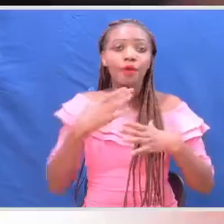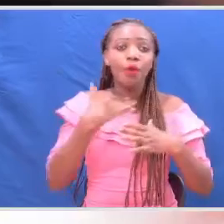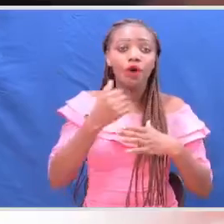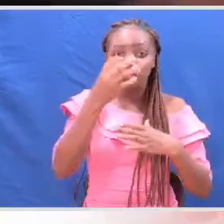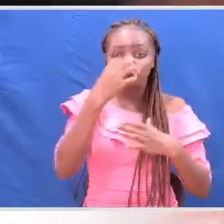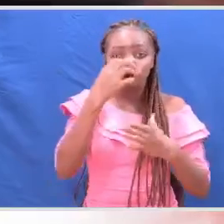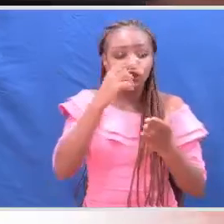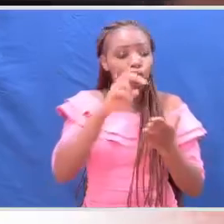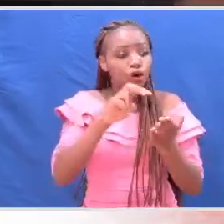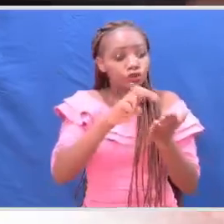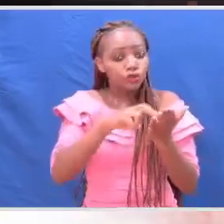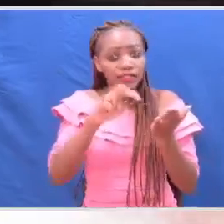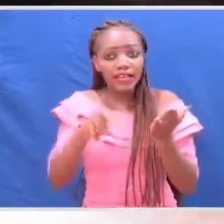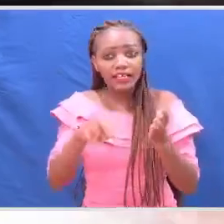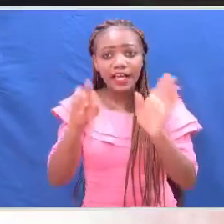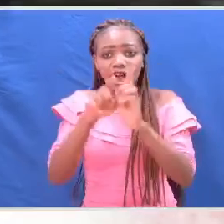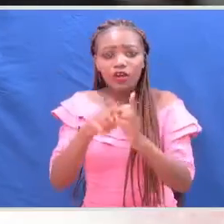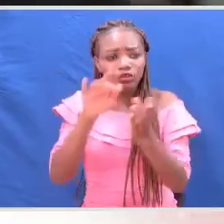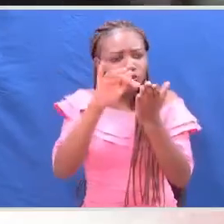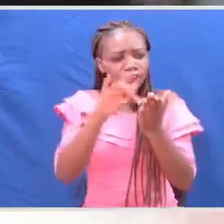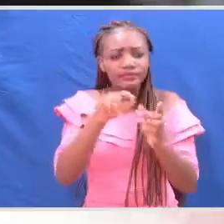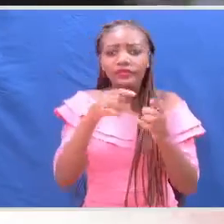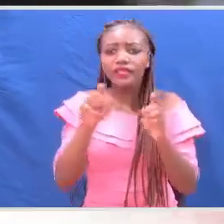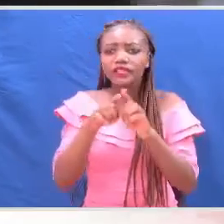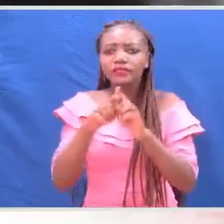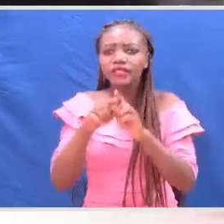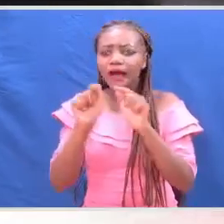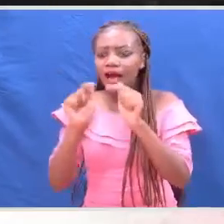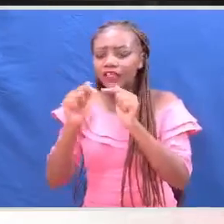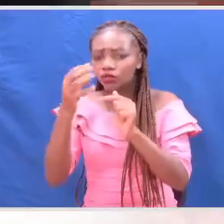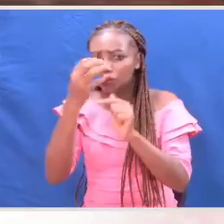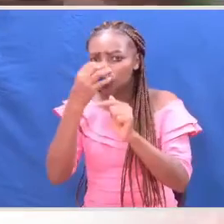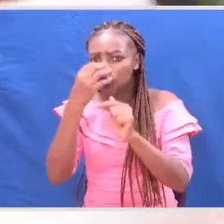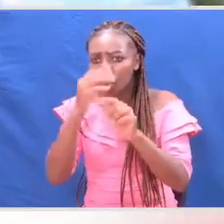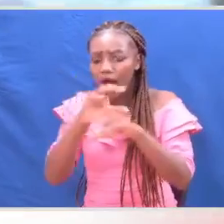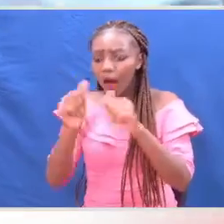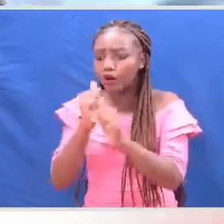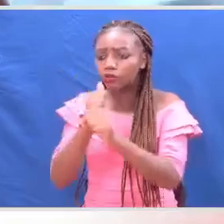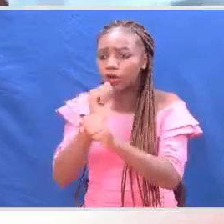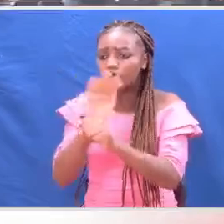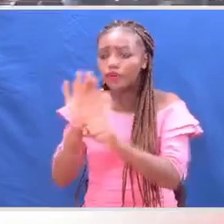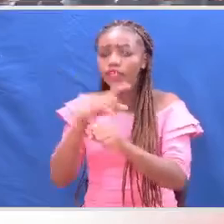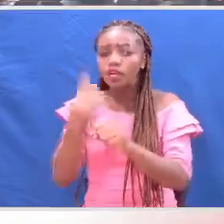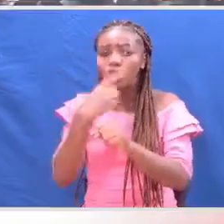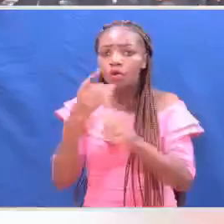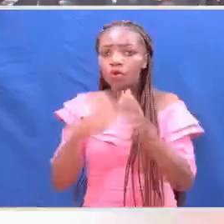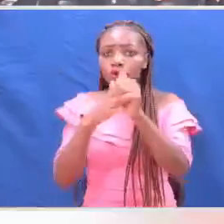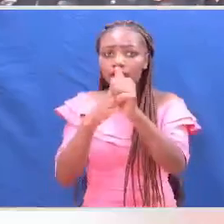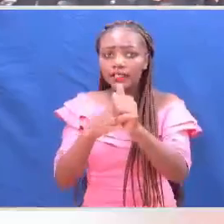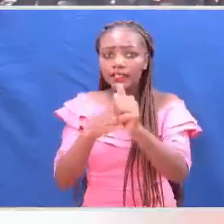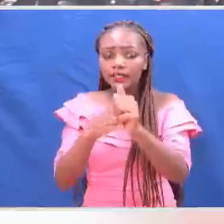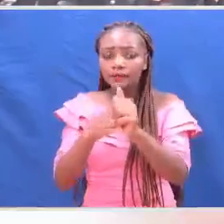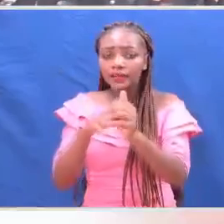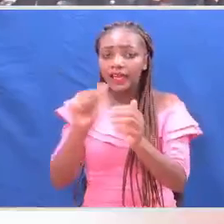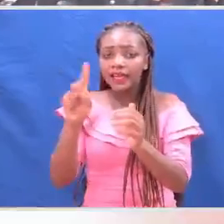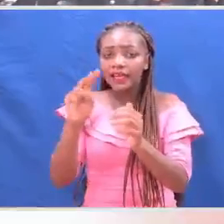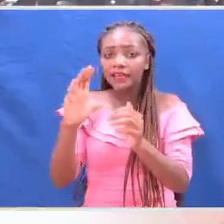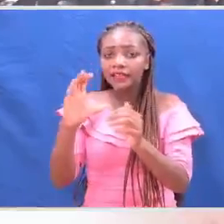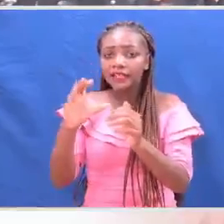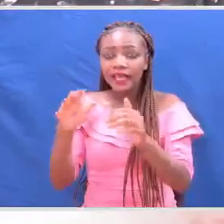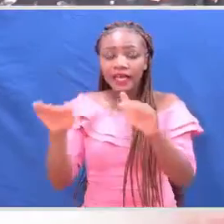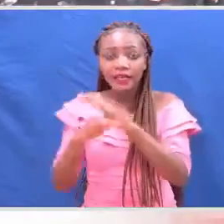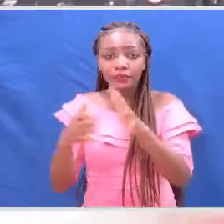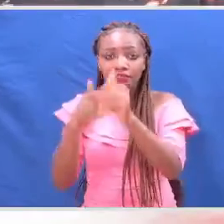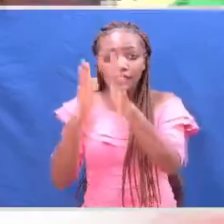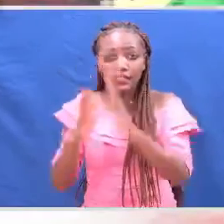kujiuzulu kwa kuendelea kudunisha rais sawa na utendakazi wake. Wakiongozwa na naibu kinara wa ANC na mbunge wa